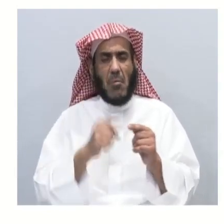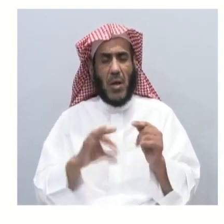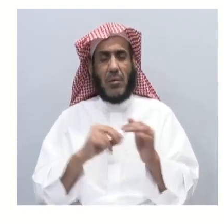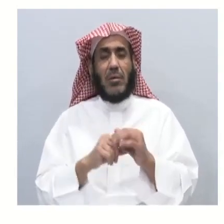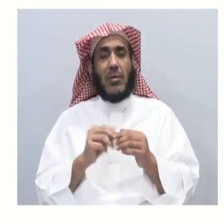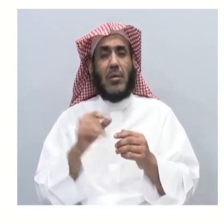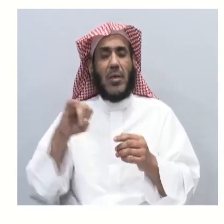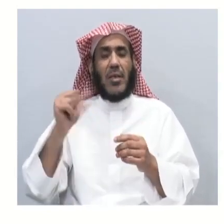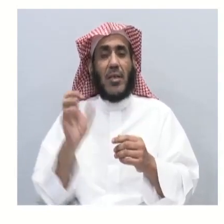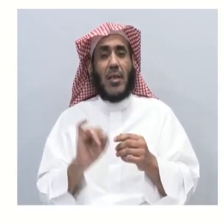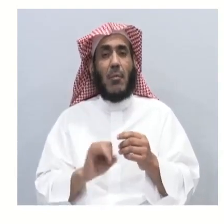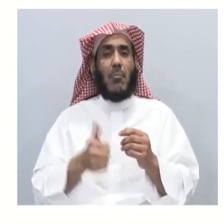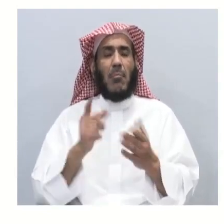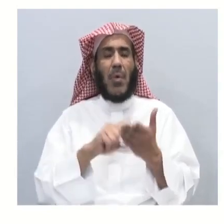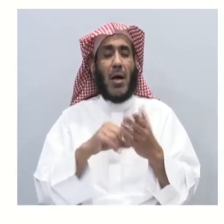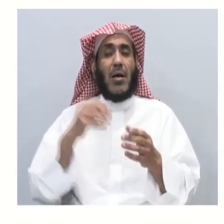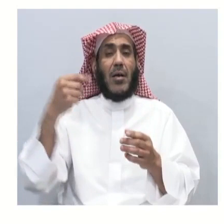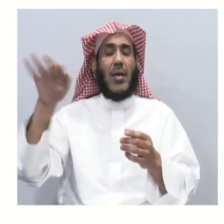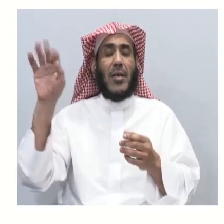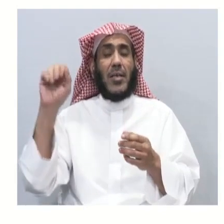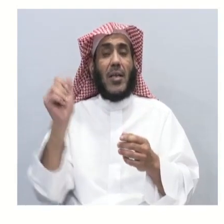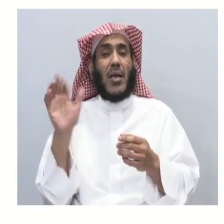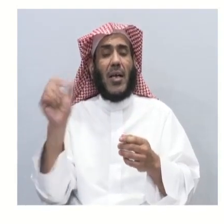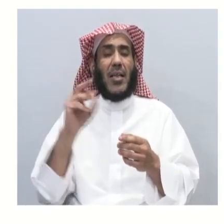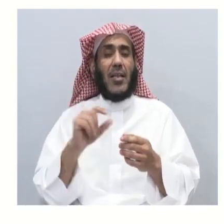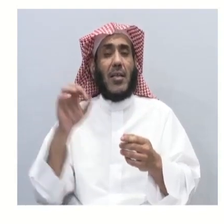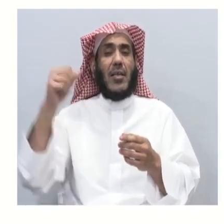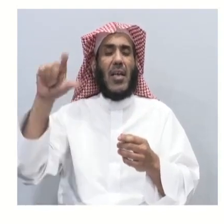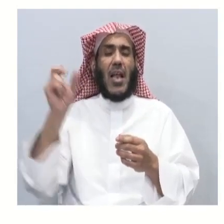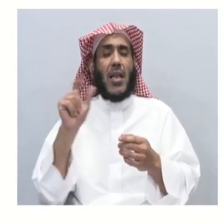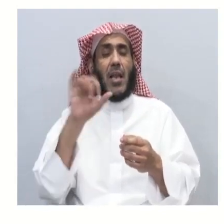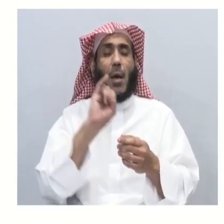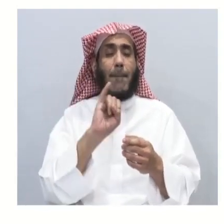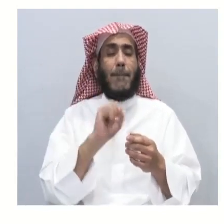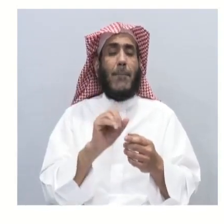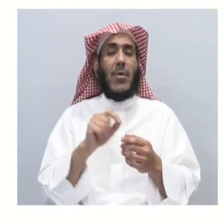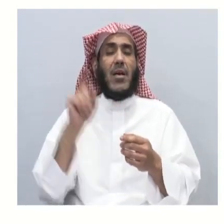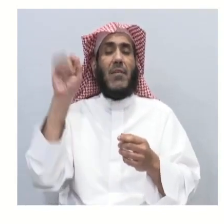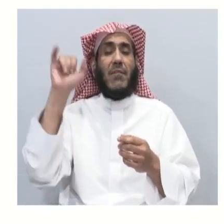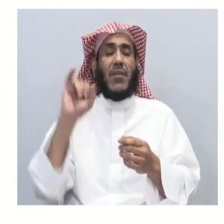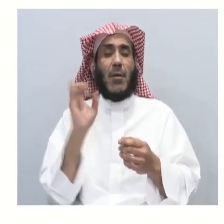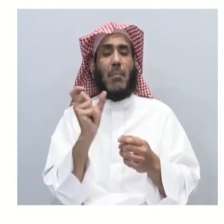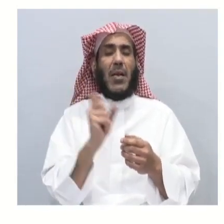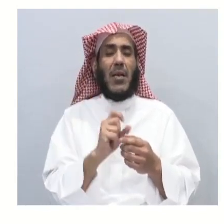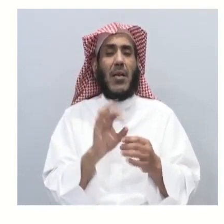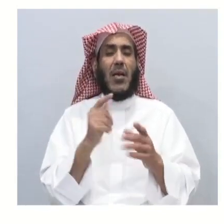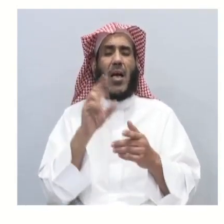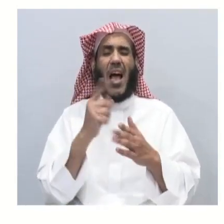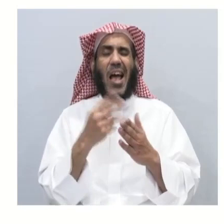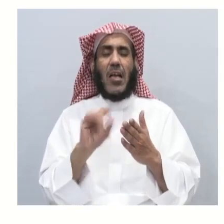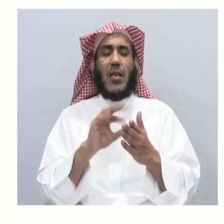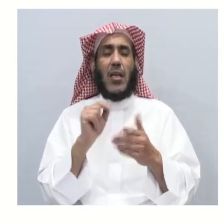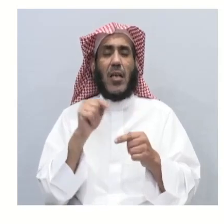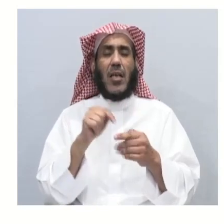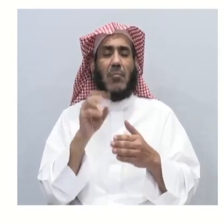الكلمات؟ إنما، حينئذ، إن لم، في من. أين الكلمة التي كتبت